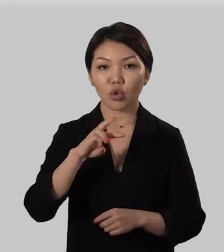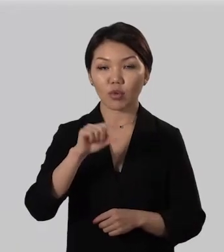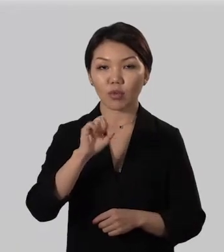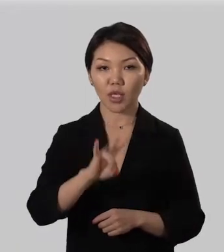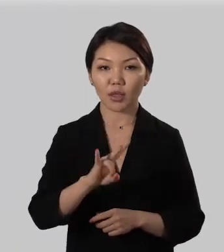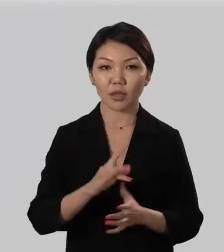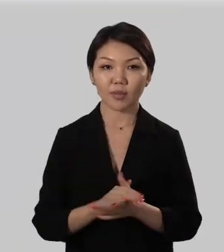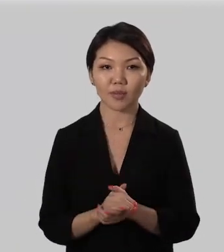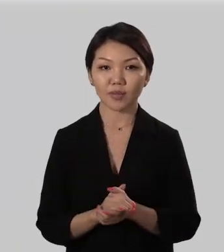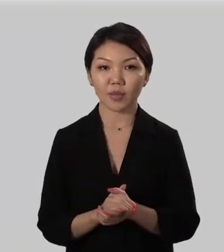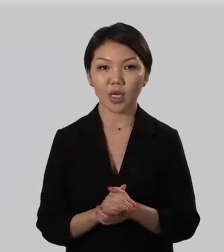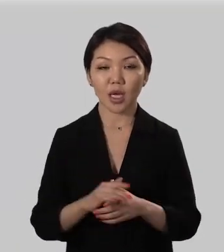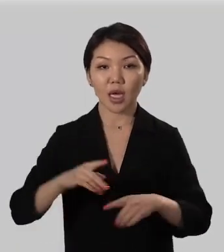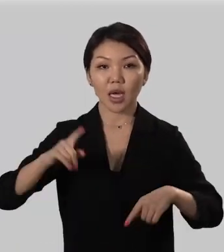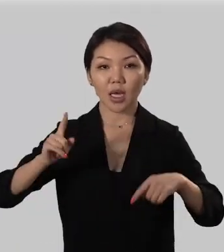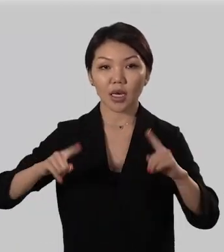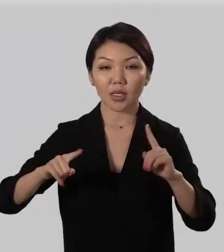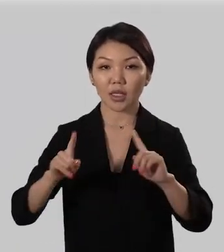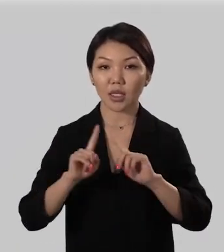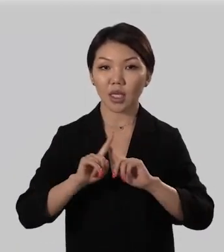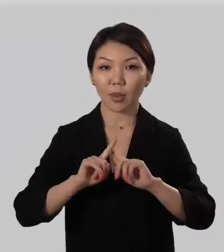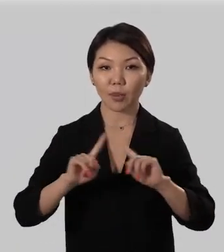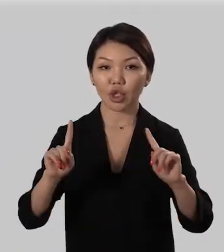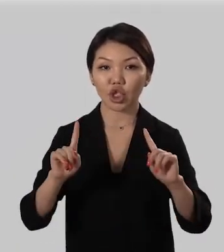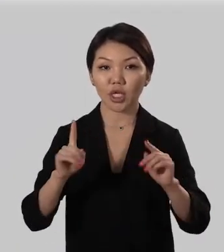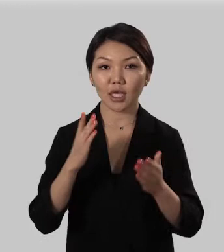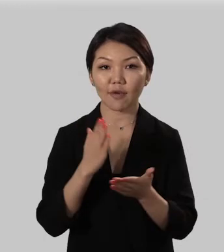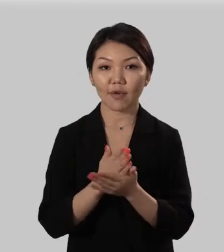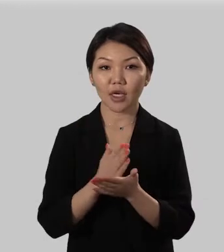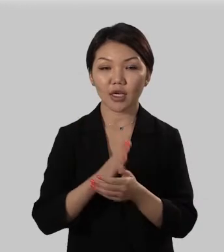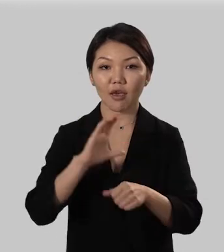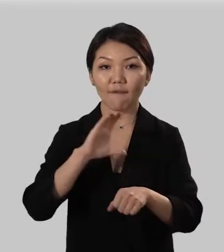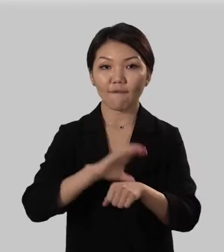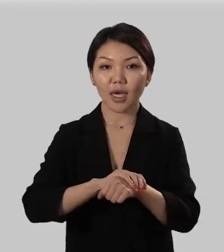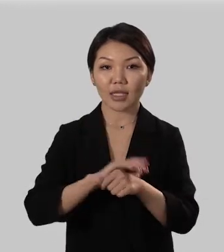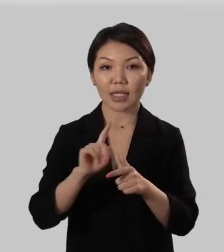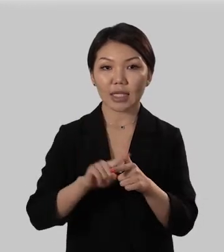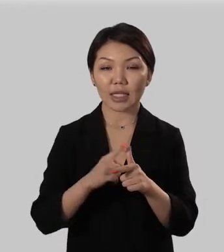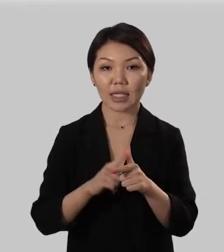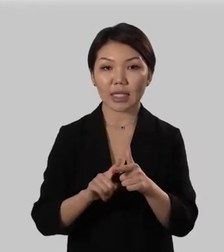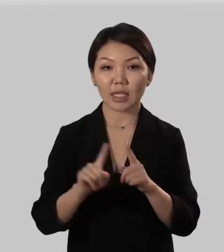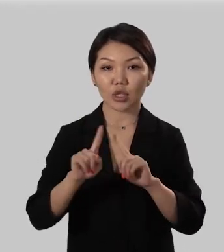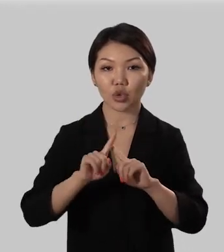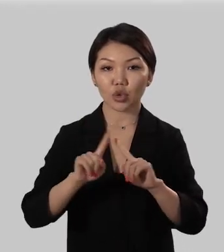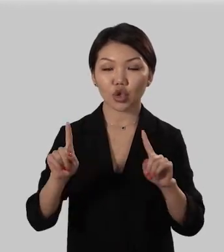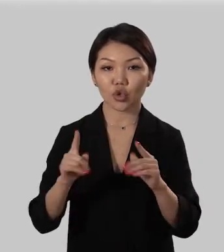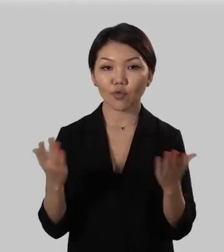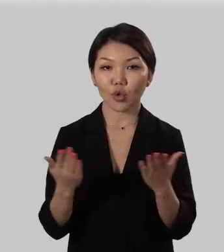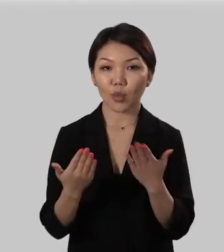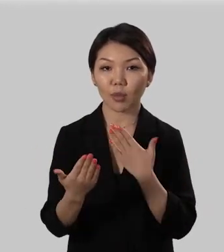феномен редко и необычное явление факт или исключительный в каком-либо